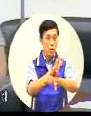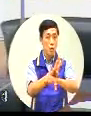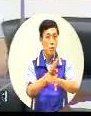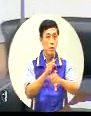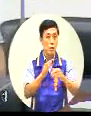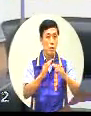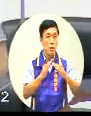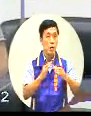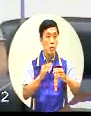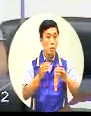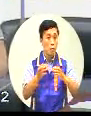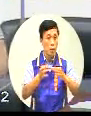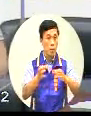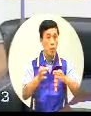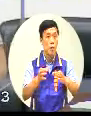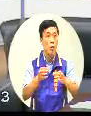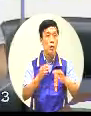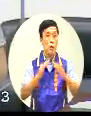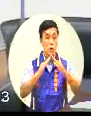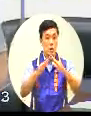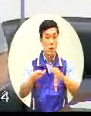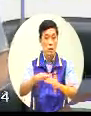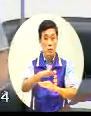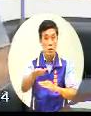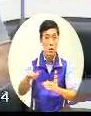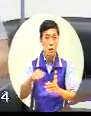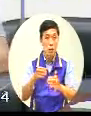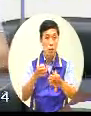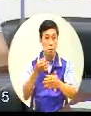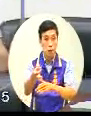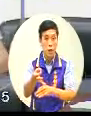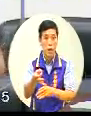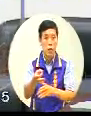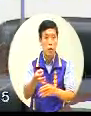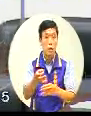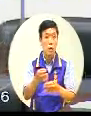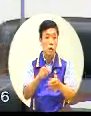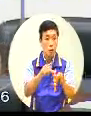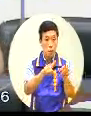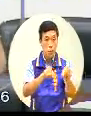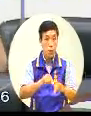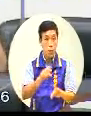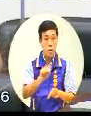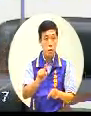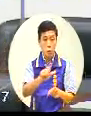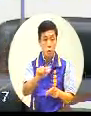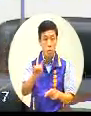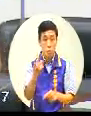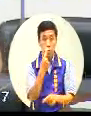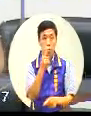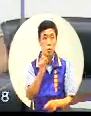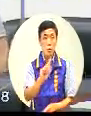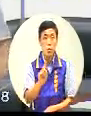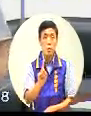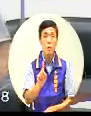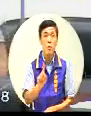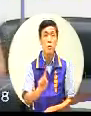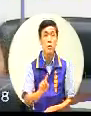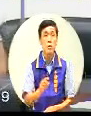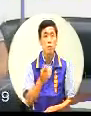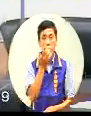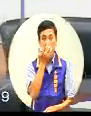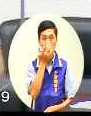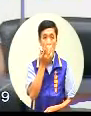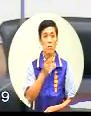哦买物件，根本就是毫无根据哦，到底不知道是违退来，啊对这些来源到